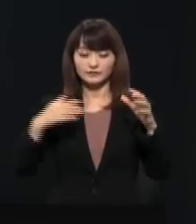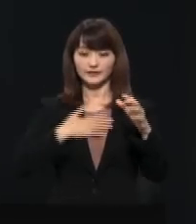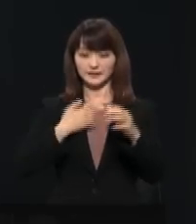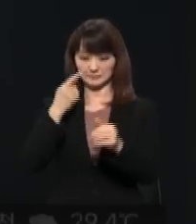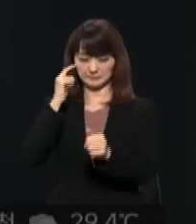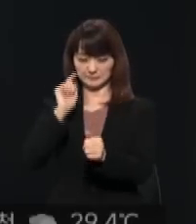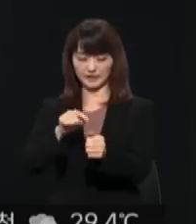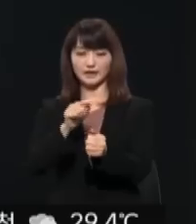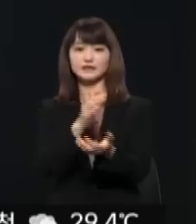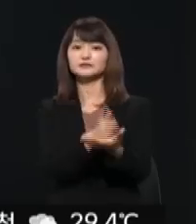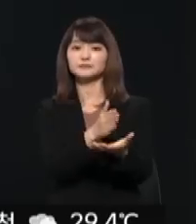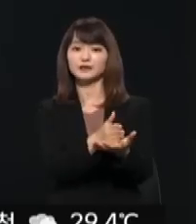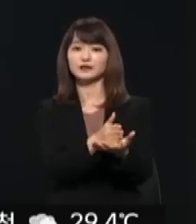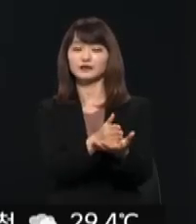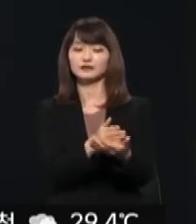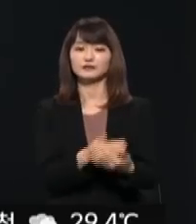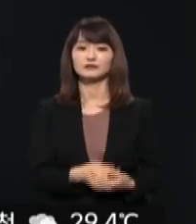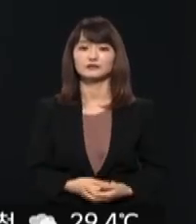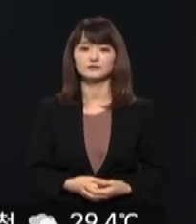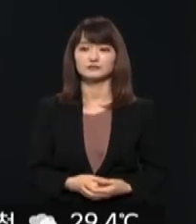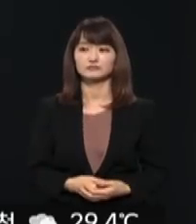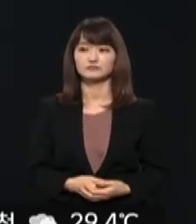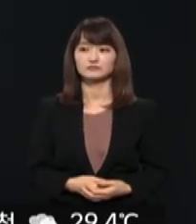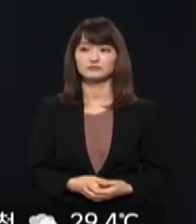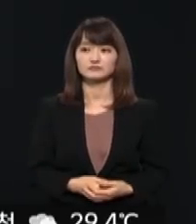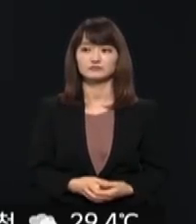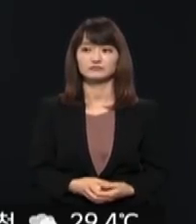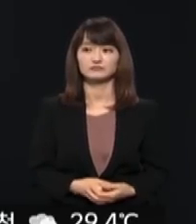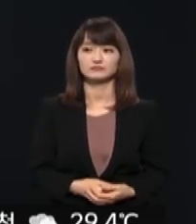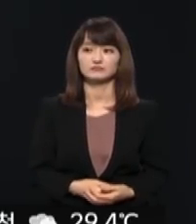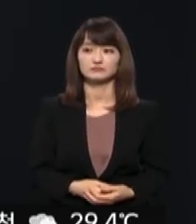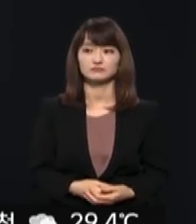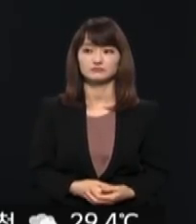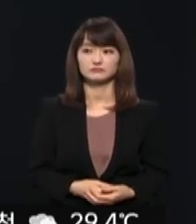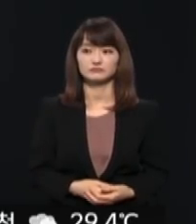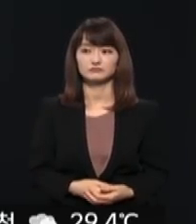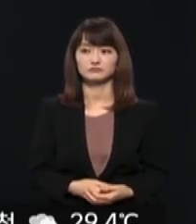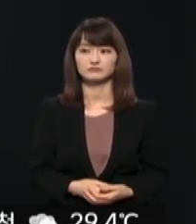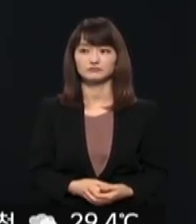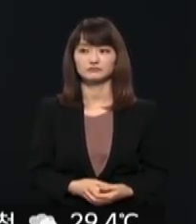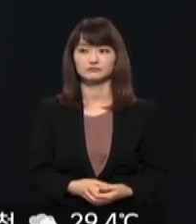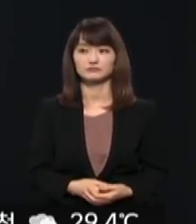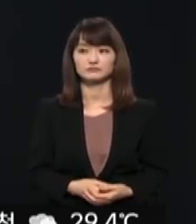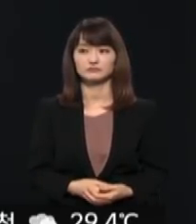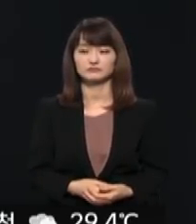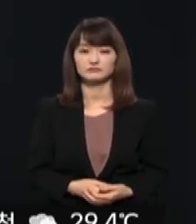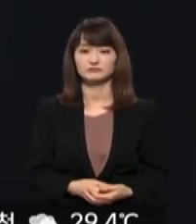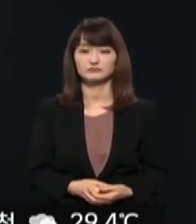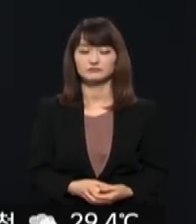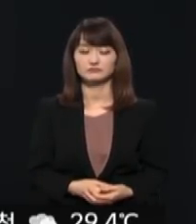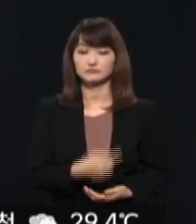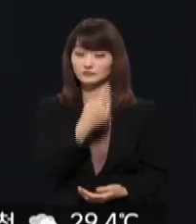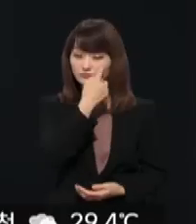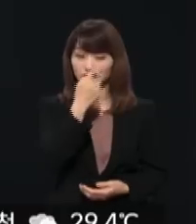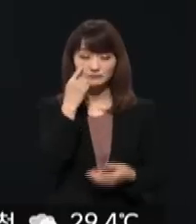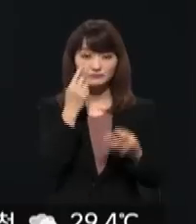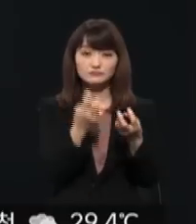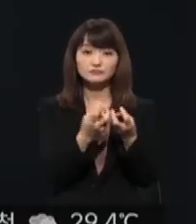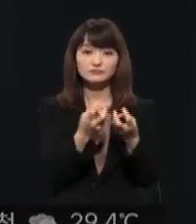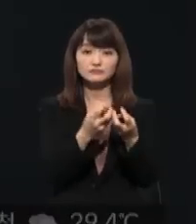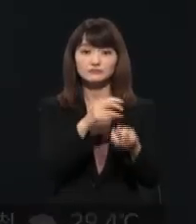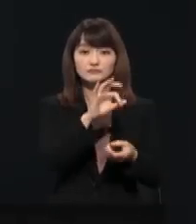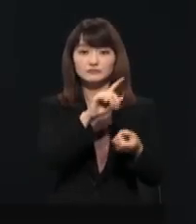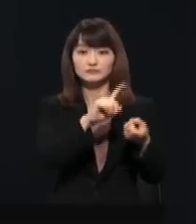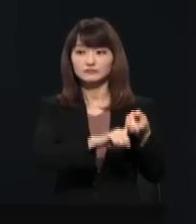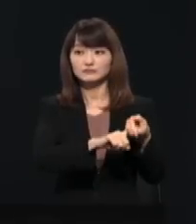꼽지 말아라라고 이야기를 하고 있는 거 같은데요 사실 이거 이걸로 확인할 수 있는 거는 굉장히 그 윤회관이라고